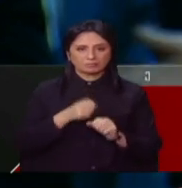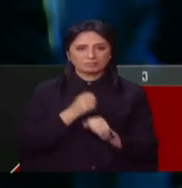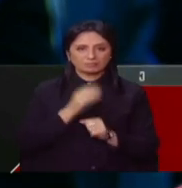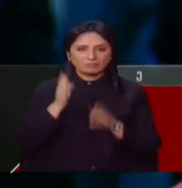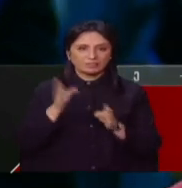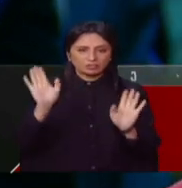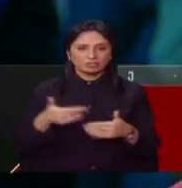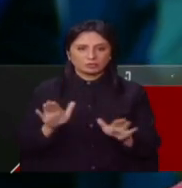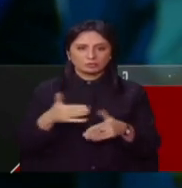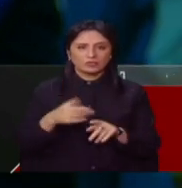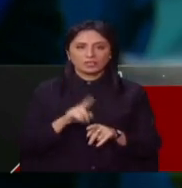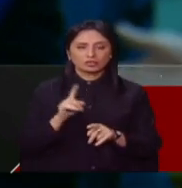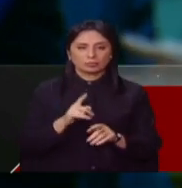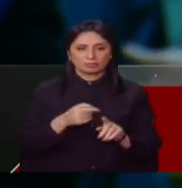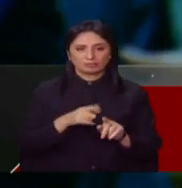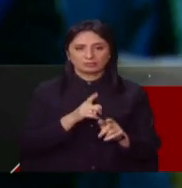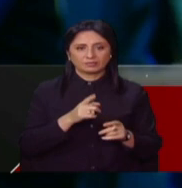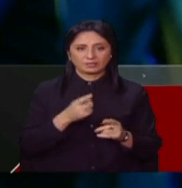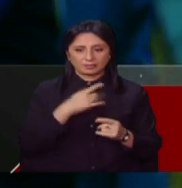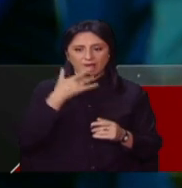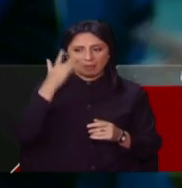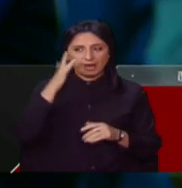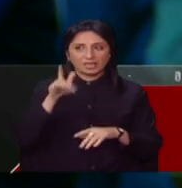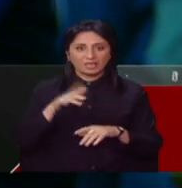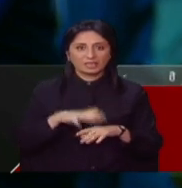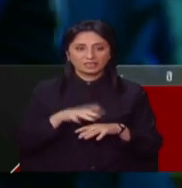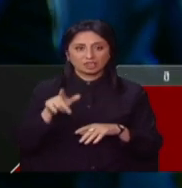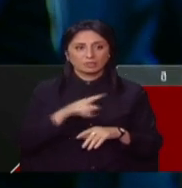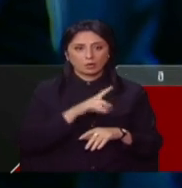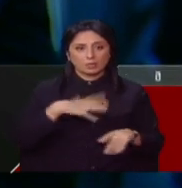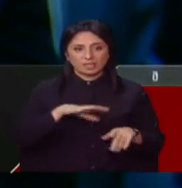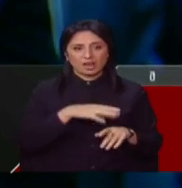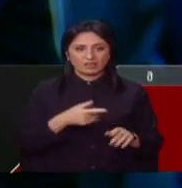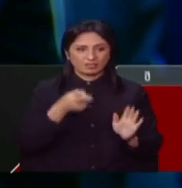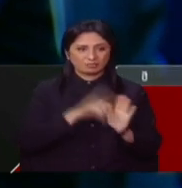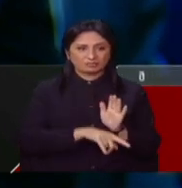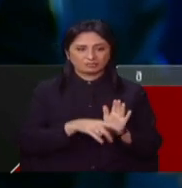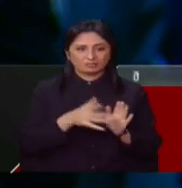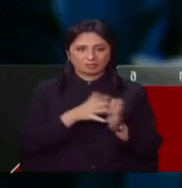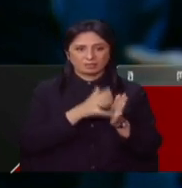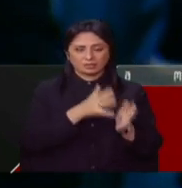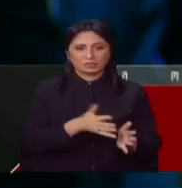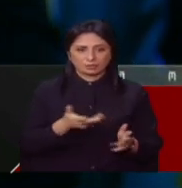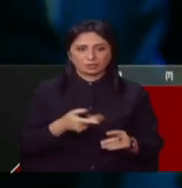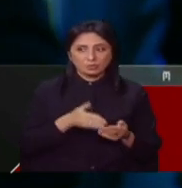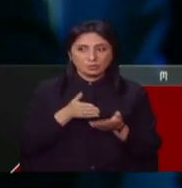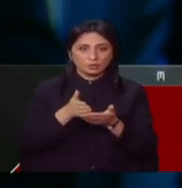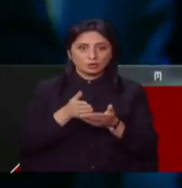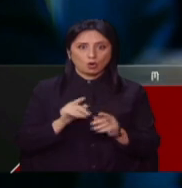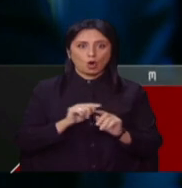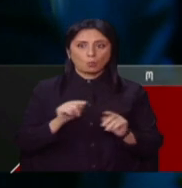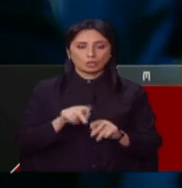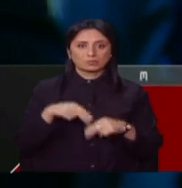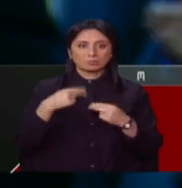ერიდება მათ შორის ამერიკის შეერთებული შტატების ადმინისტრაცია, ნუ რაღაცნაირად უბიძგოს